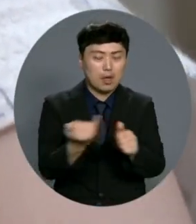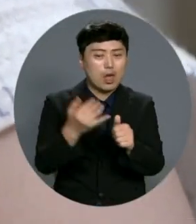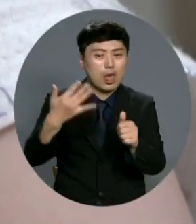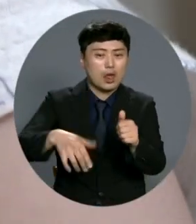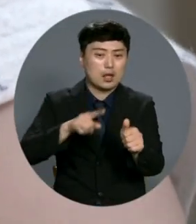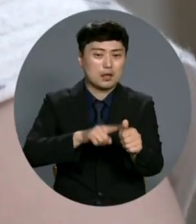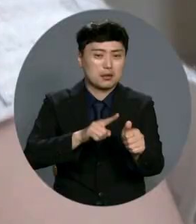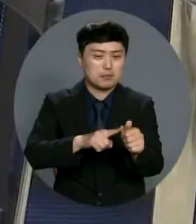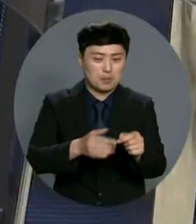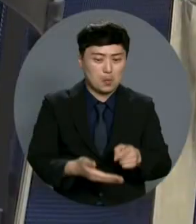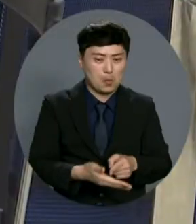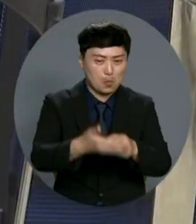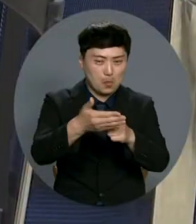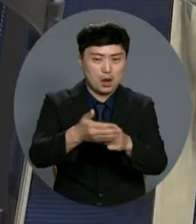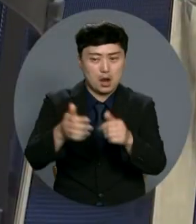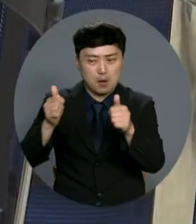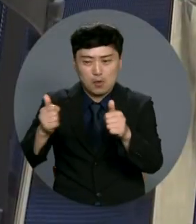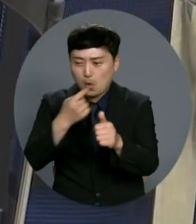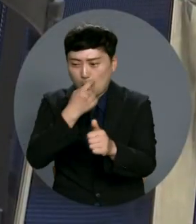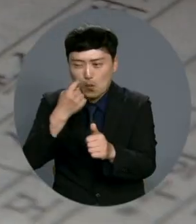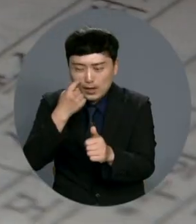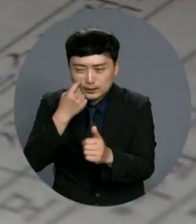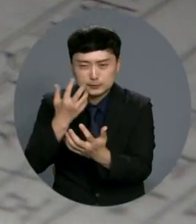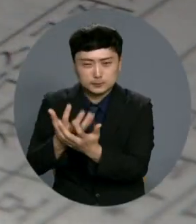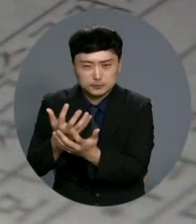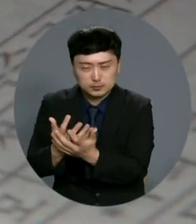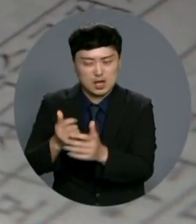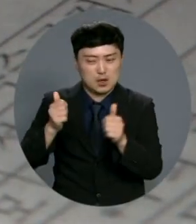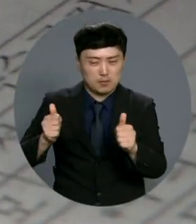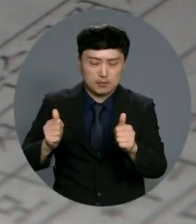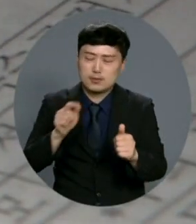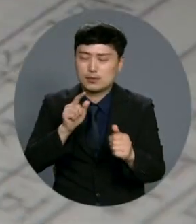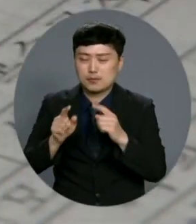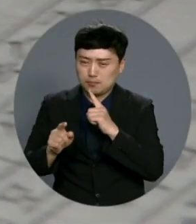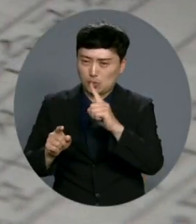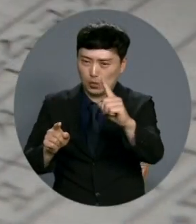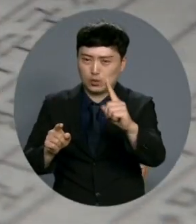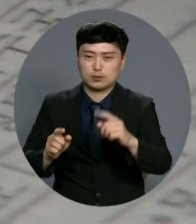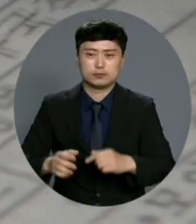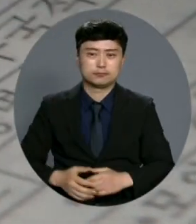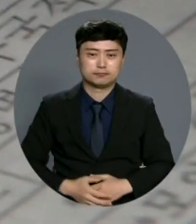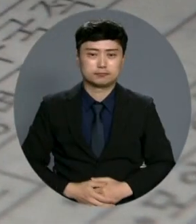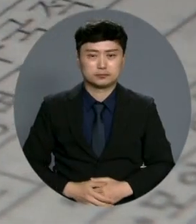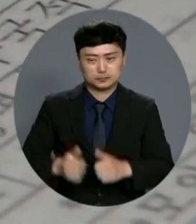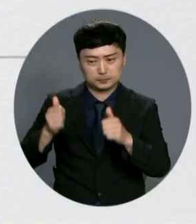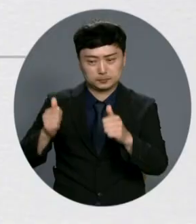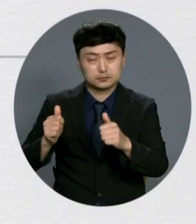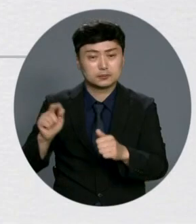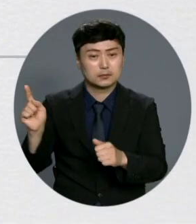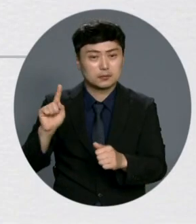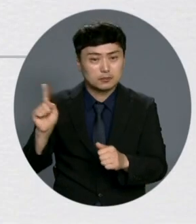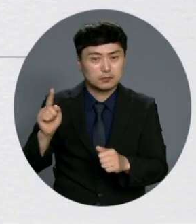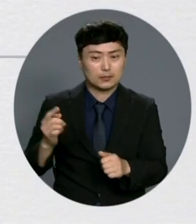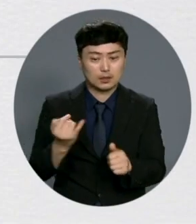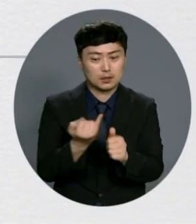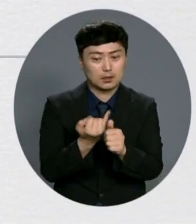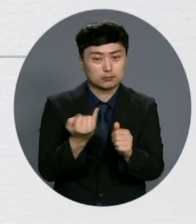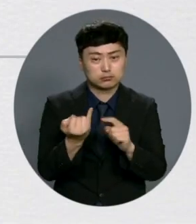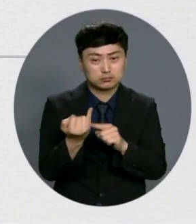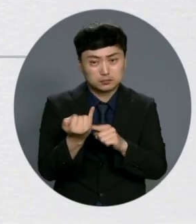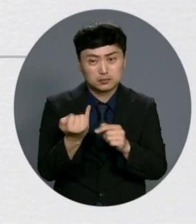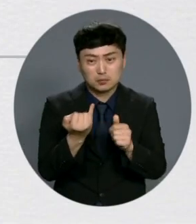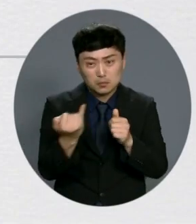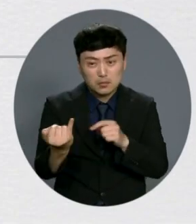출생신고를 하기 위해서 법원에 확인서가 필요했고 소송을 할 수밖에 없었습니다 법원도 친모의 부재를 인정하며